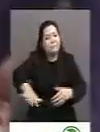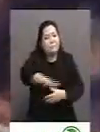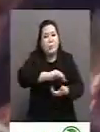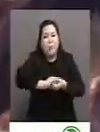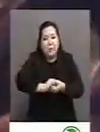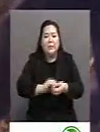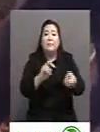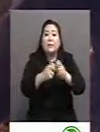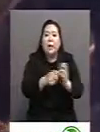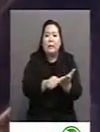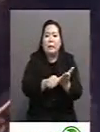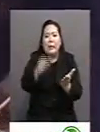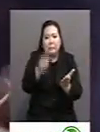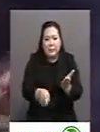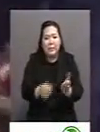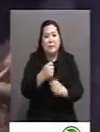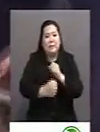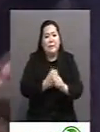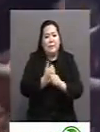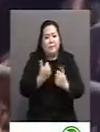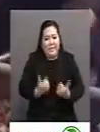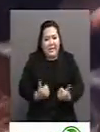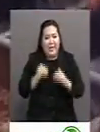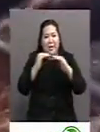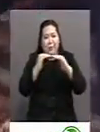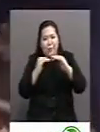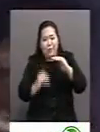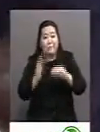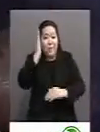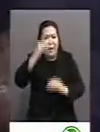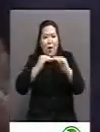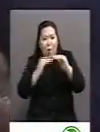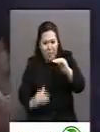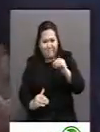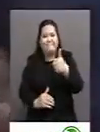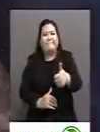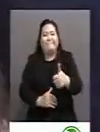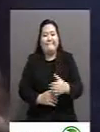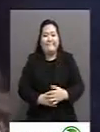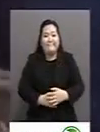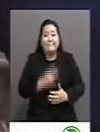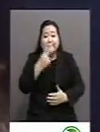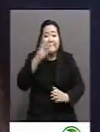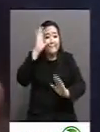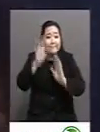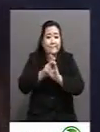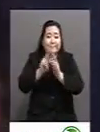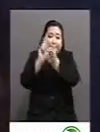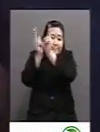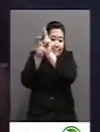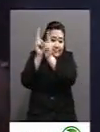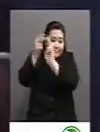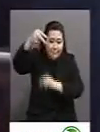าอย่างจริงจังและคิดว่าปีนี้ปัญหาไฟป่าก็จะค่อยๆลดน้อยลงไปด้วยค่ะ ค่ะซึ่งจากการตรวจสอบภาพจากดาวเทียมนะคะพบว่